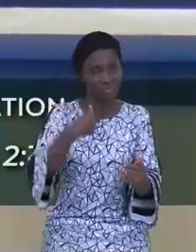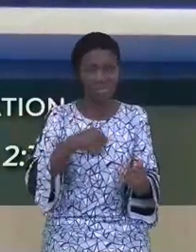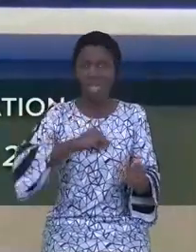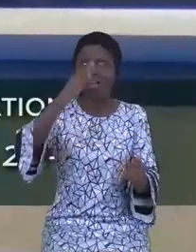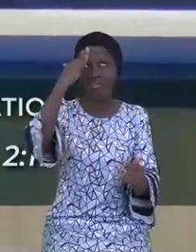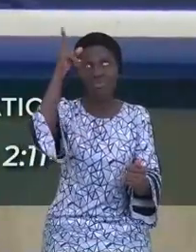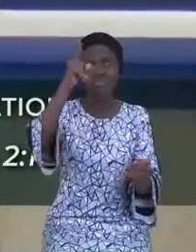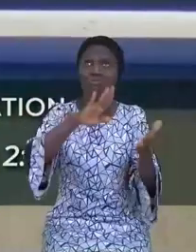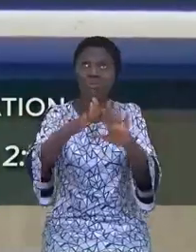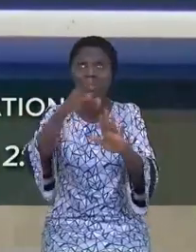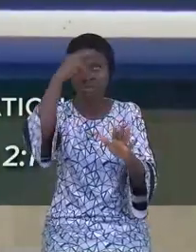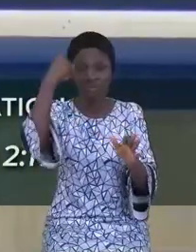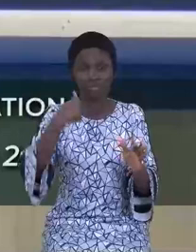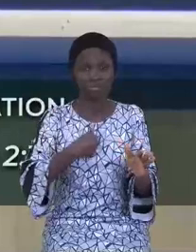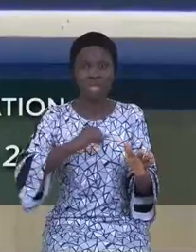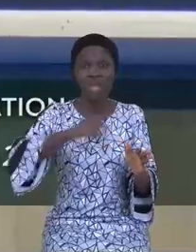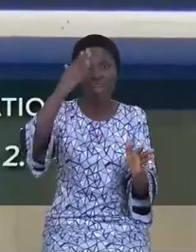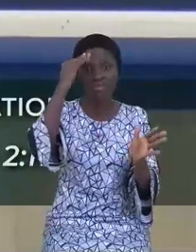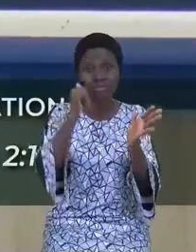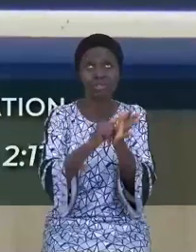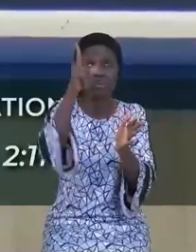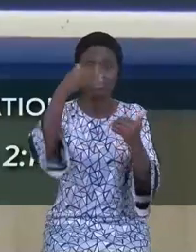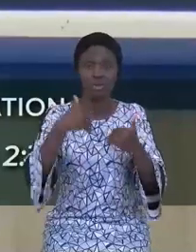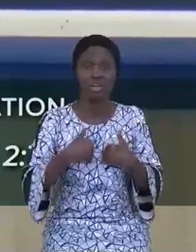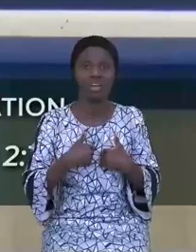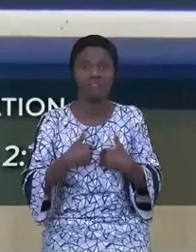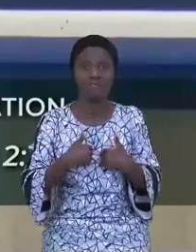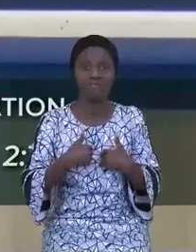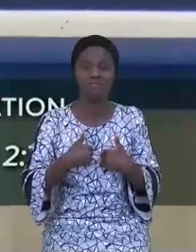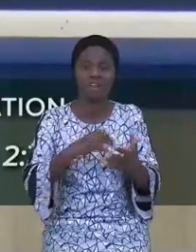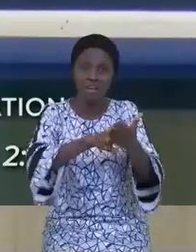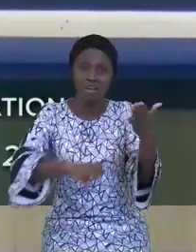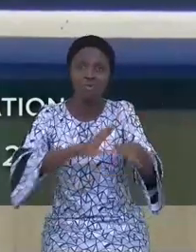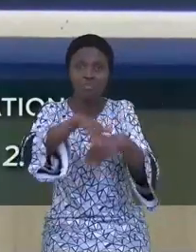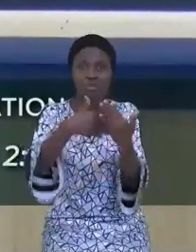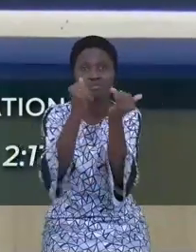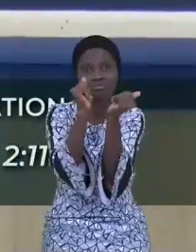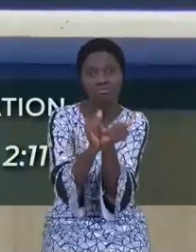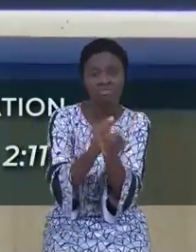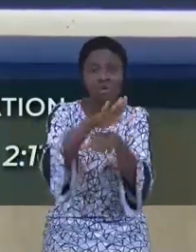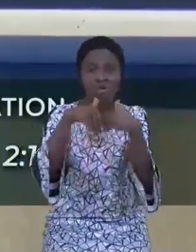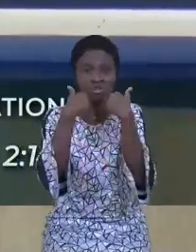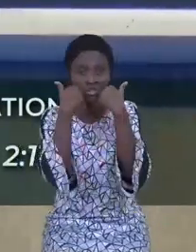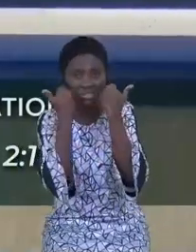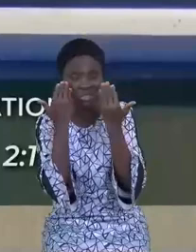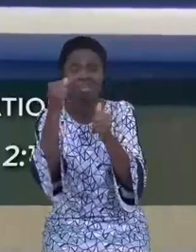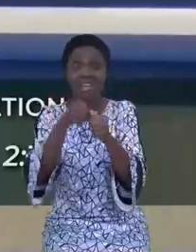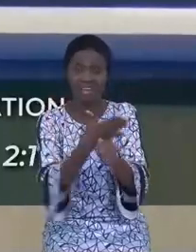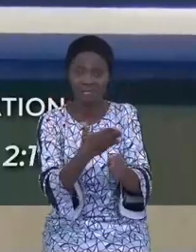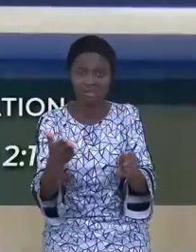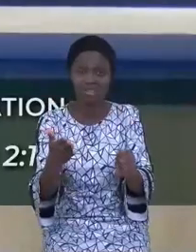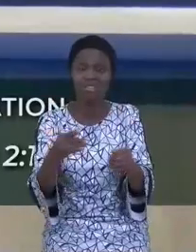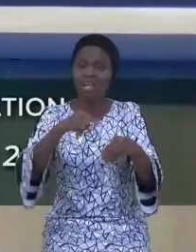moi. Je sais que tu as ôté les liens, toutes les chaînes, tout ce